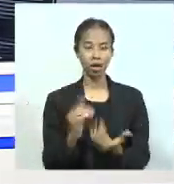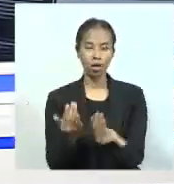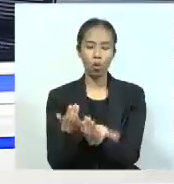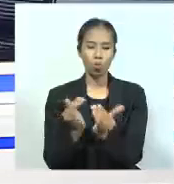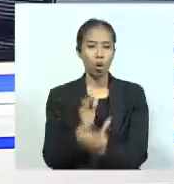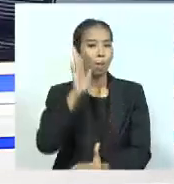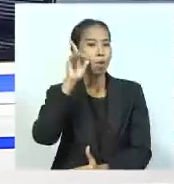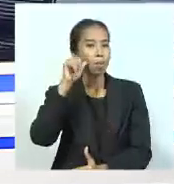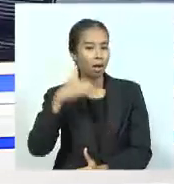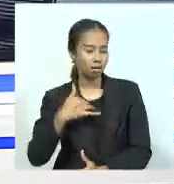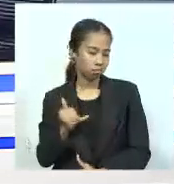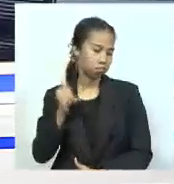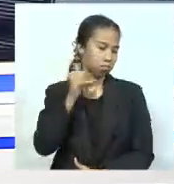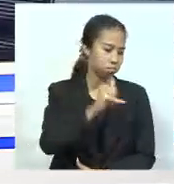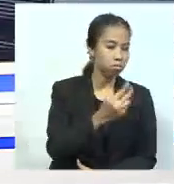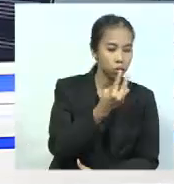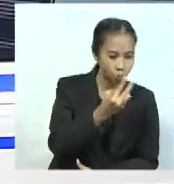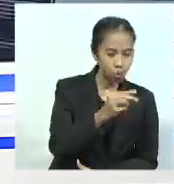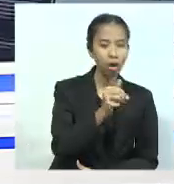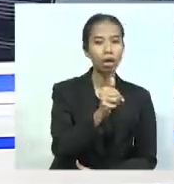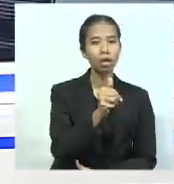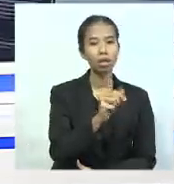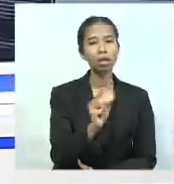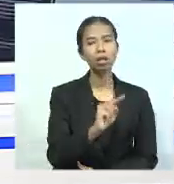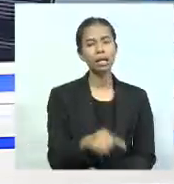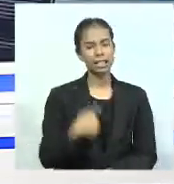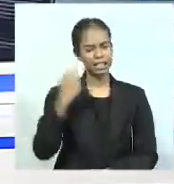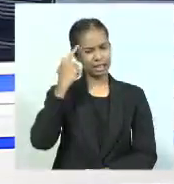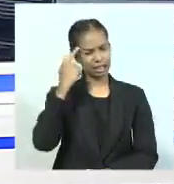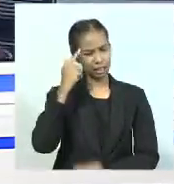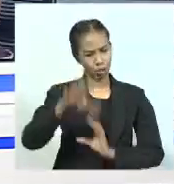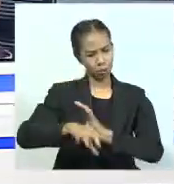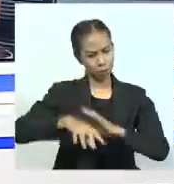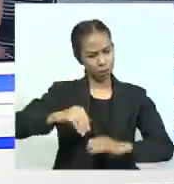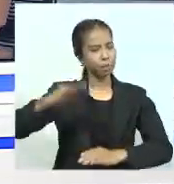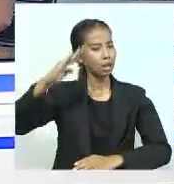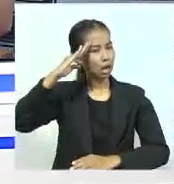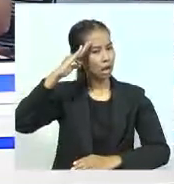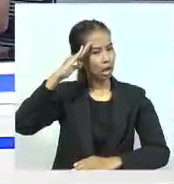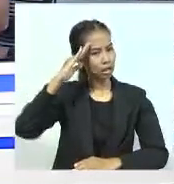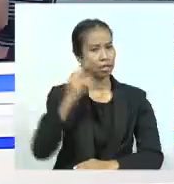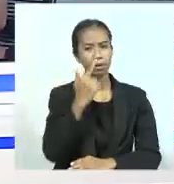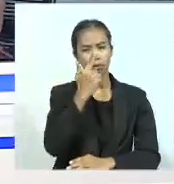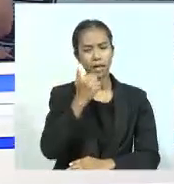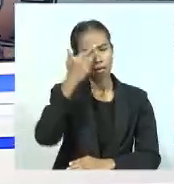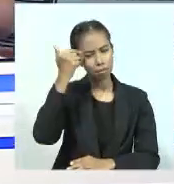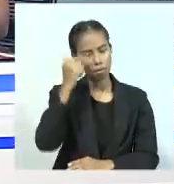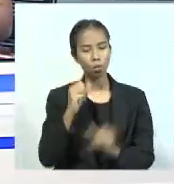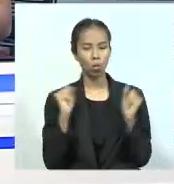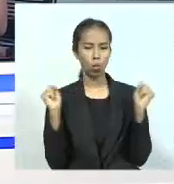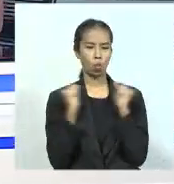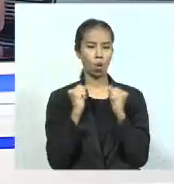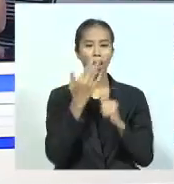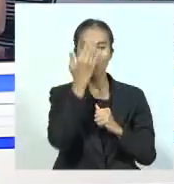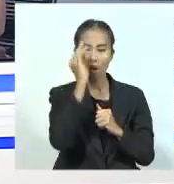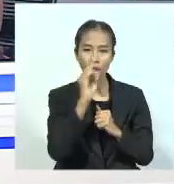องเนี่ยเข้าไปดูเลยนะคือต้องยอมรับว่าในอีกมุมนึงเนี่ยพอบอกว่าจะต้องเกณฑ์ทหารหลายๆคนก็จะกลั ว จะเป็นห่วงเพราะว่ามีภาพมีข่าว